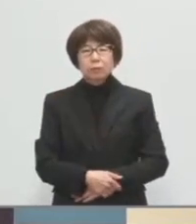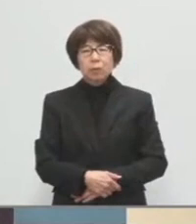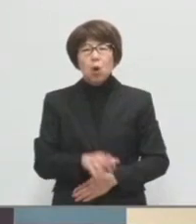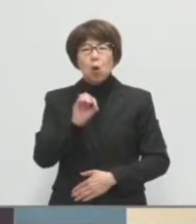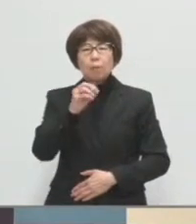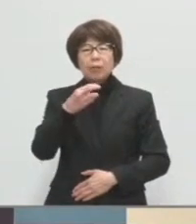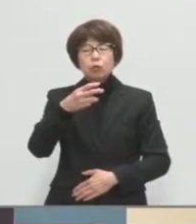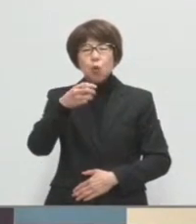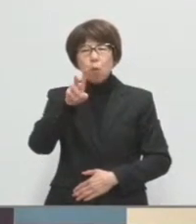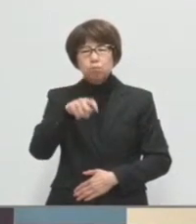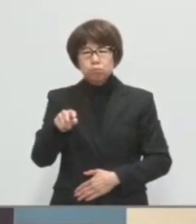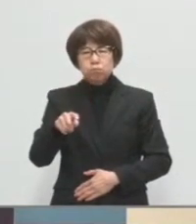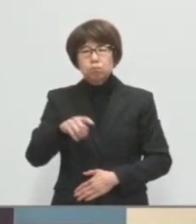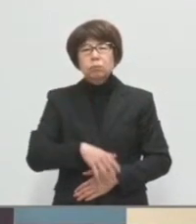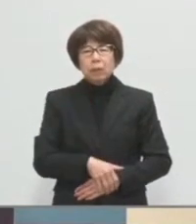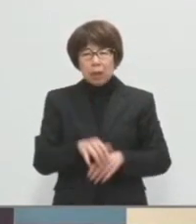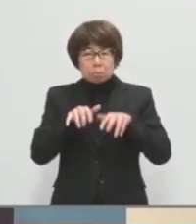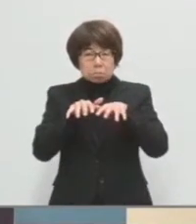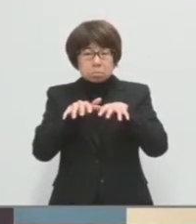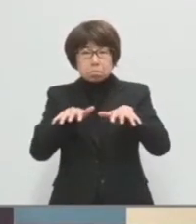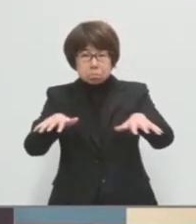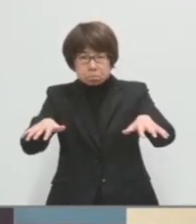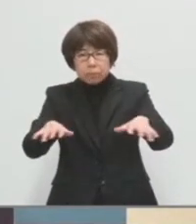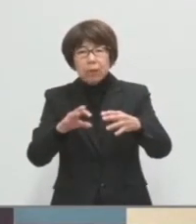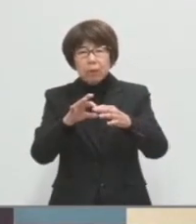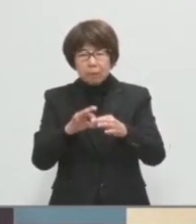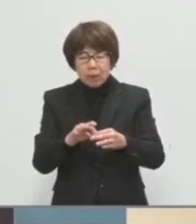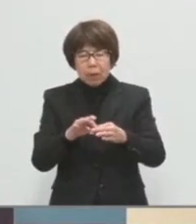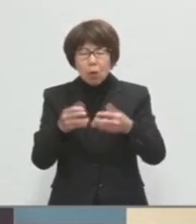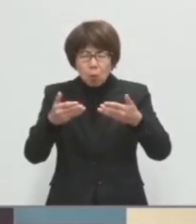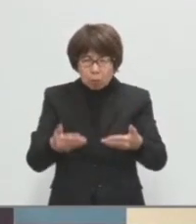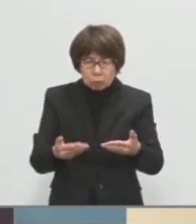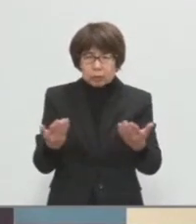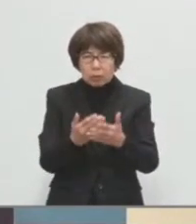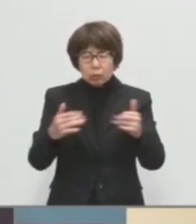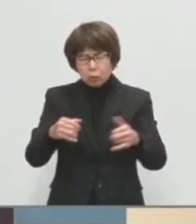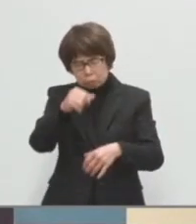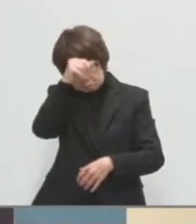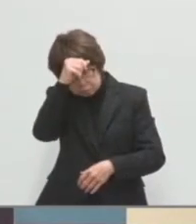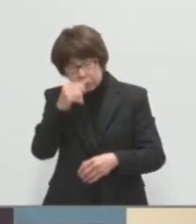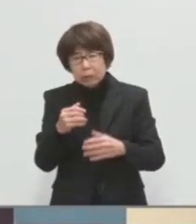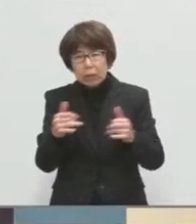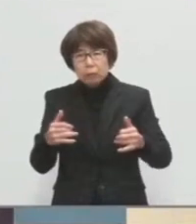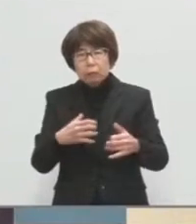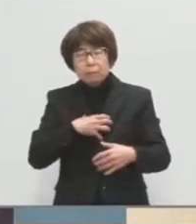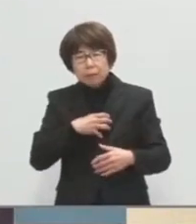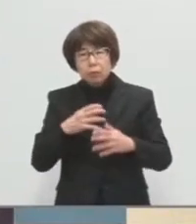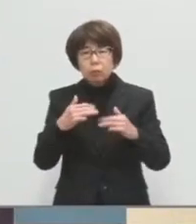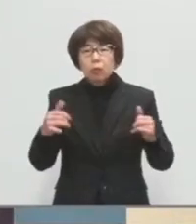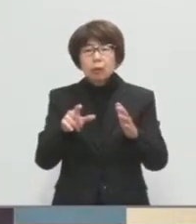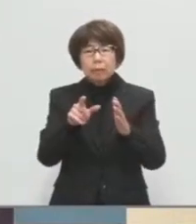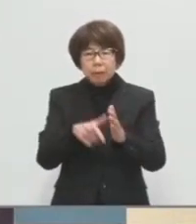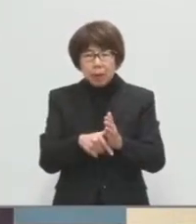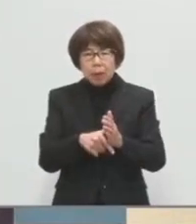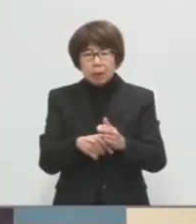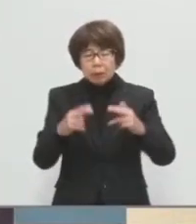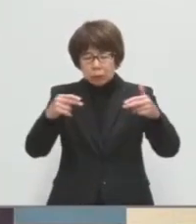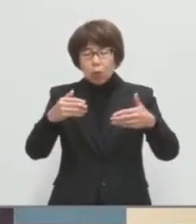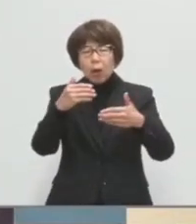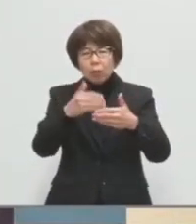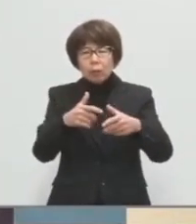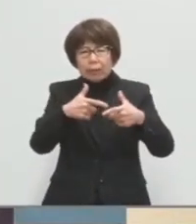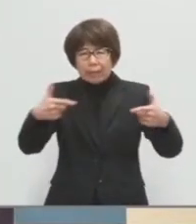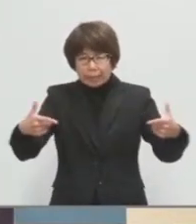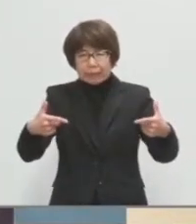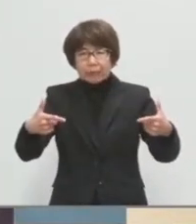クロン株の感染が拡大するなか重症化のをリスクの高い方々には本県の大規模摂取会場の利用を